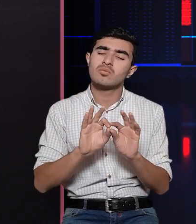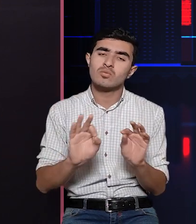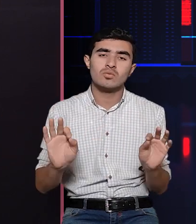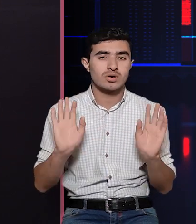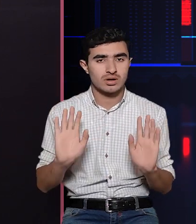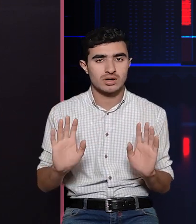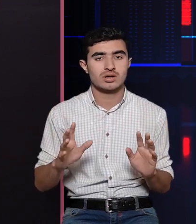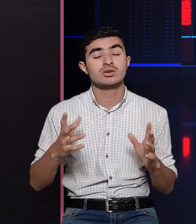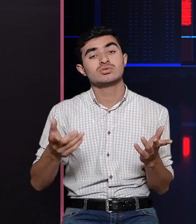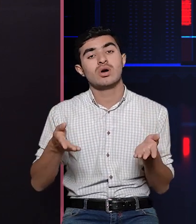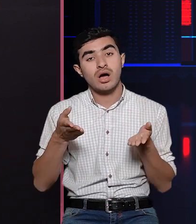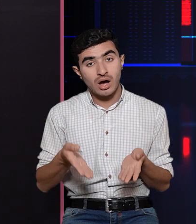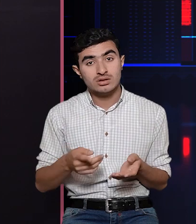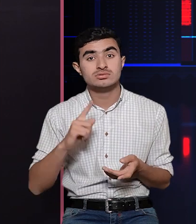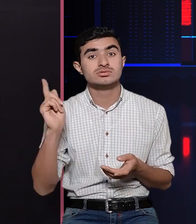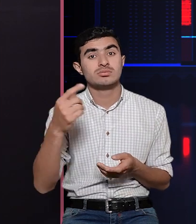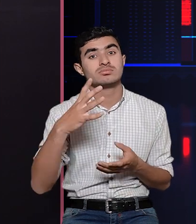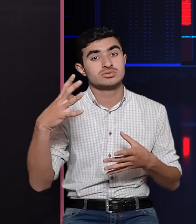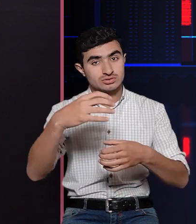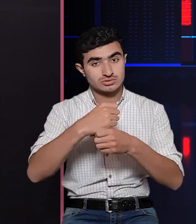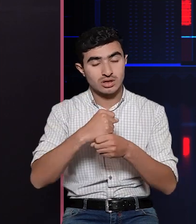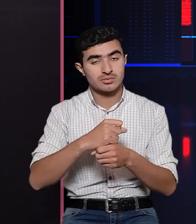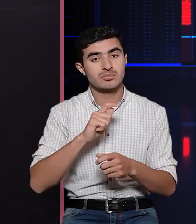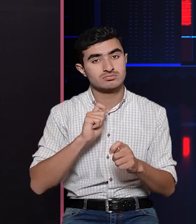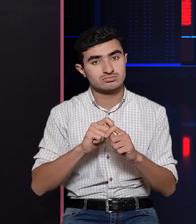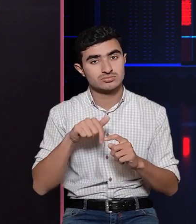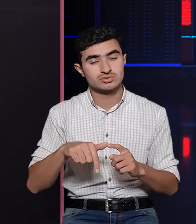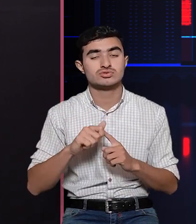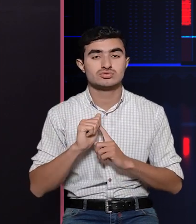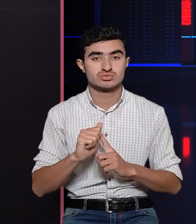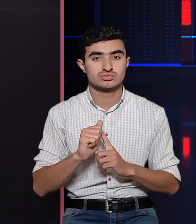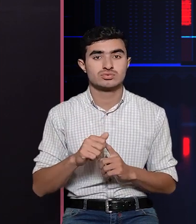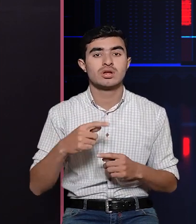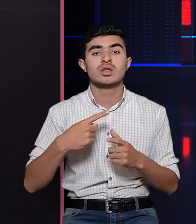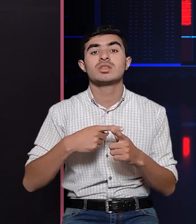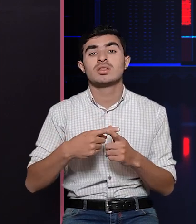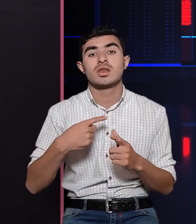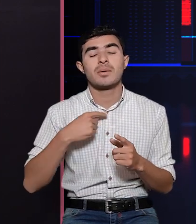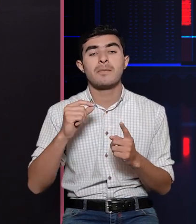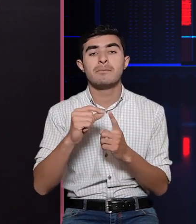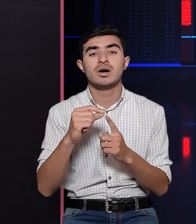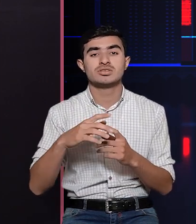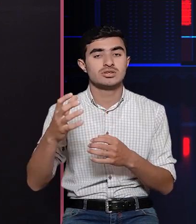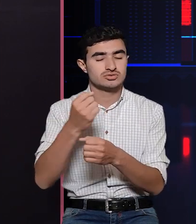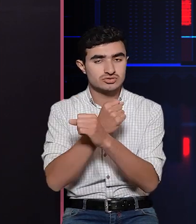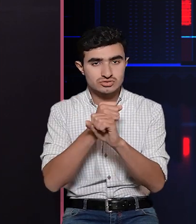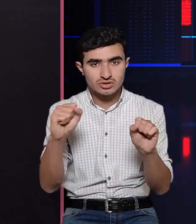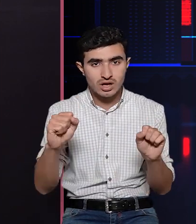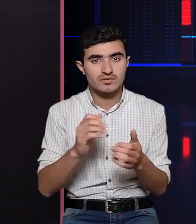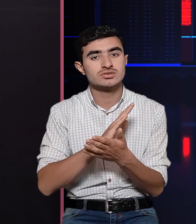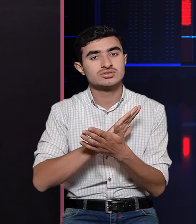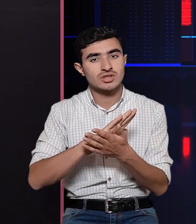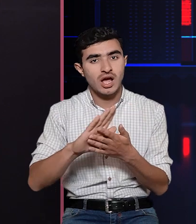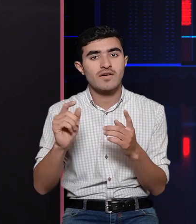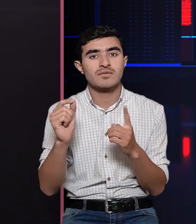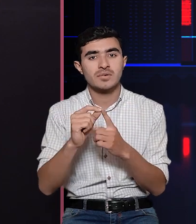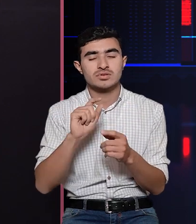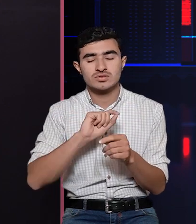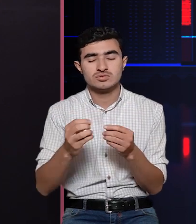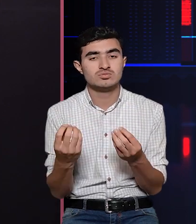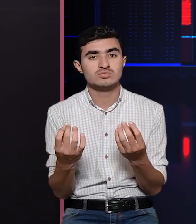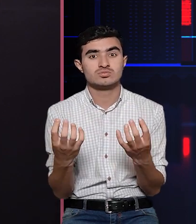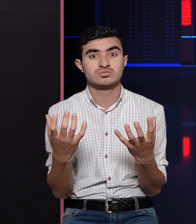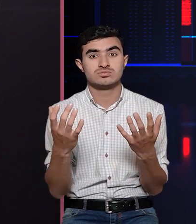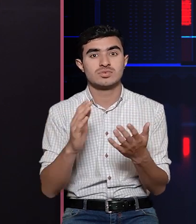بنائے, انہوں نے یہ سب کچھ کر کے دکھایا ہے. سو یہ آپ سب نے, ہم سب نے مل کر یہ کرنا ہے تاکہ ہم ایک محفوظ پاکستان کی, ایک صحت